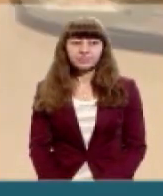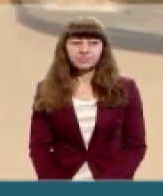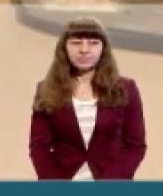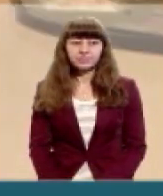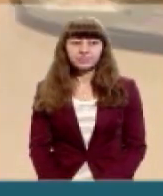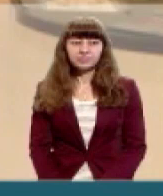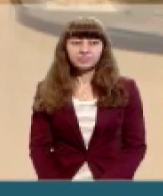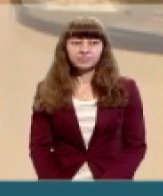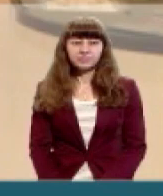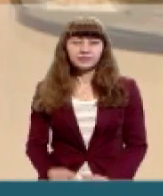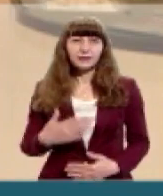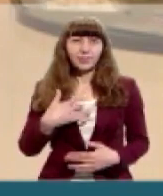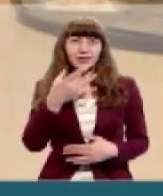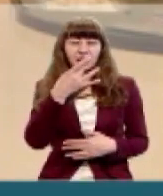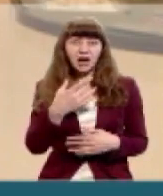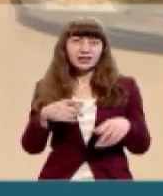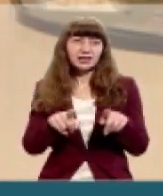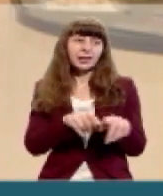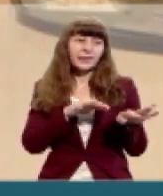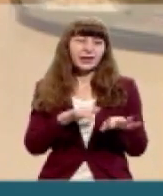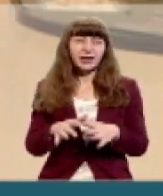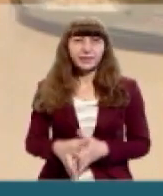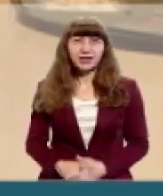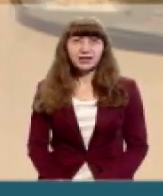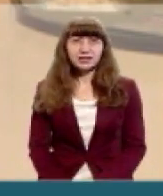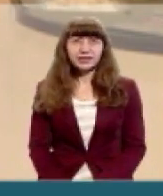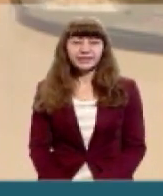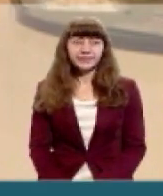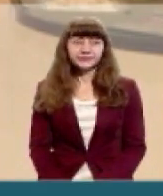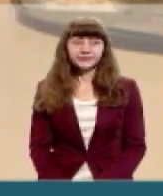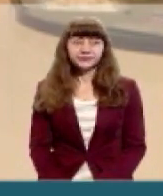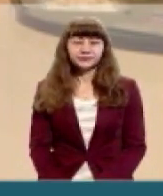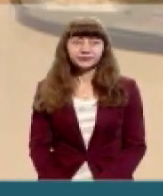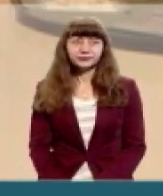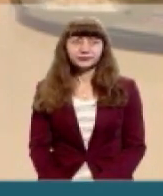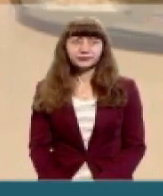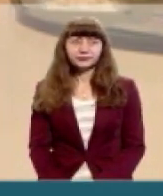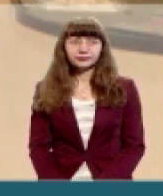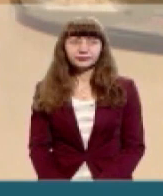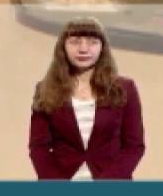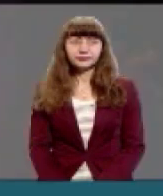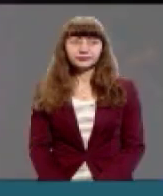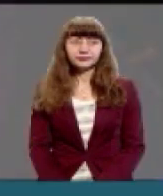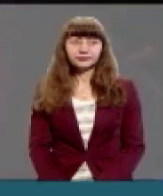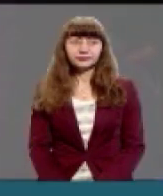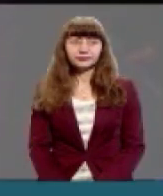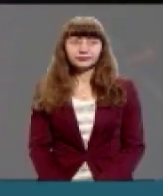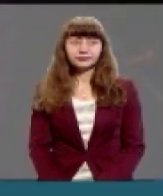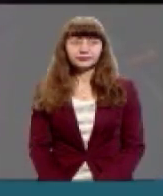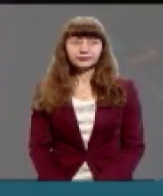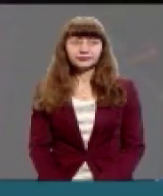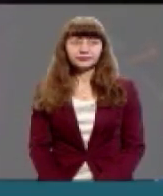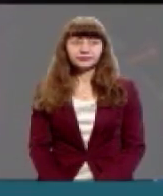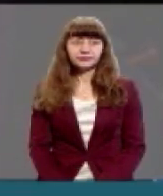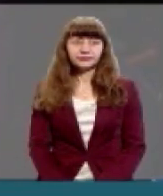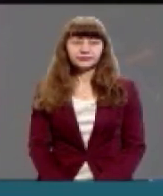есік алаңында біз барлық осы актерлардың сыртында қаншама адам еңбегі жатқанын байқадық. Мұнымен қоса